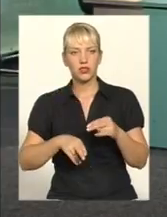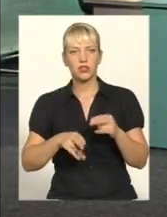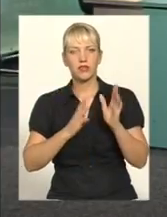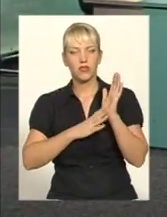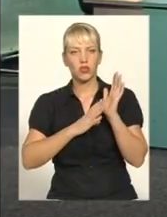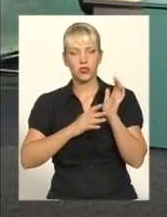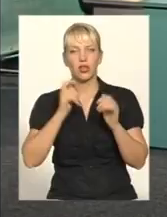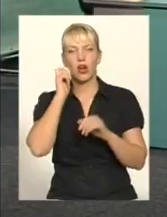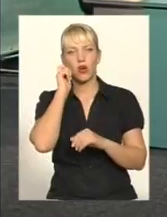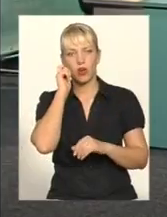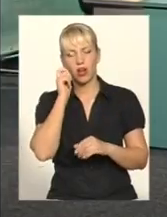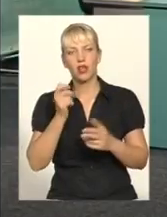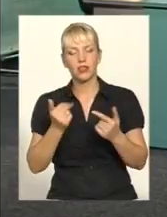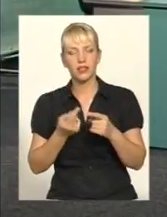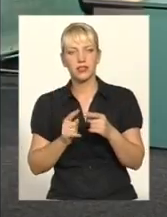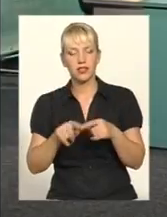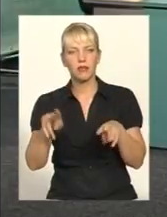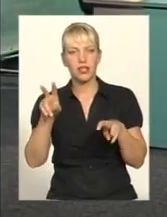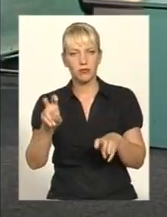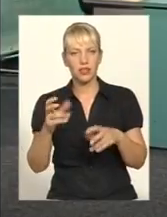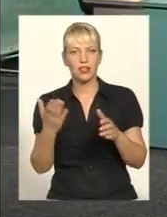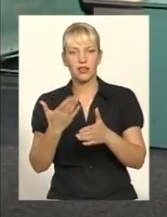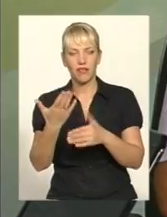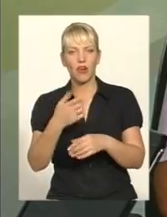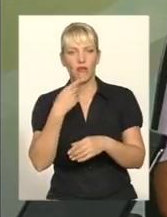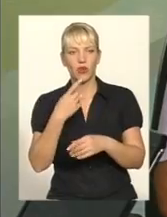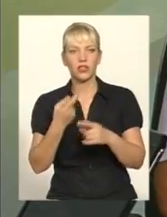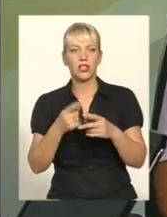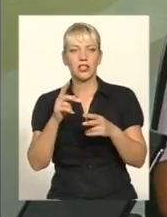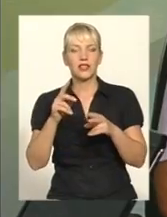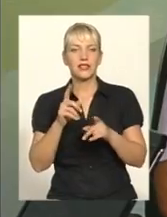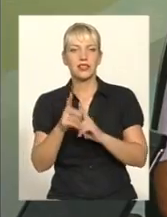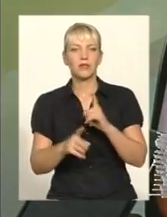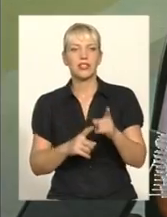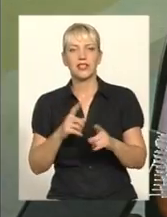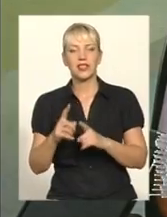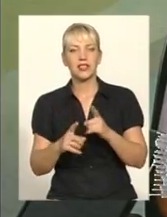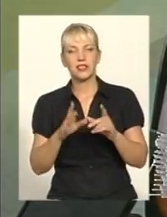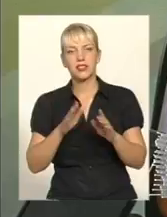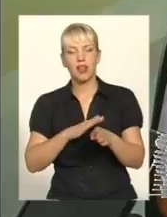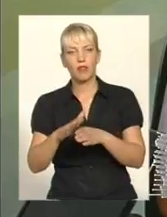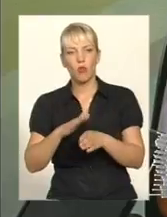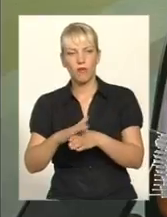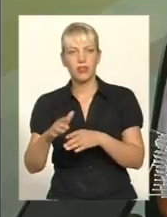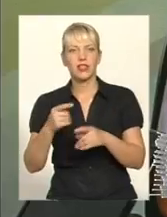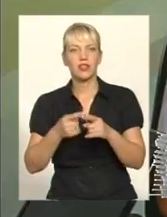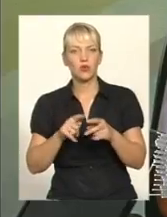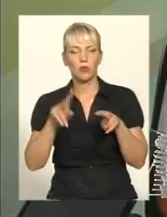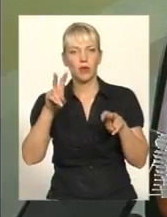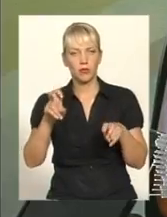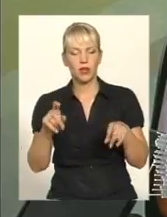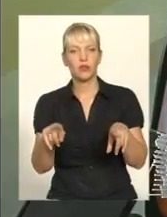саме той предмет, про який ви говорите. Він, звичайно, ну, змінився, наповнення його також змінилося через те,